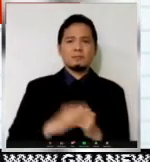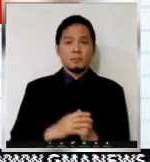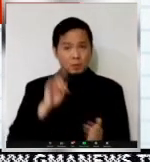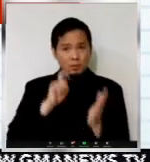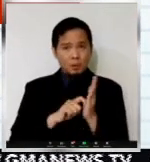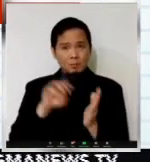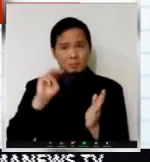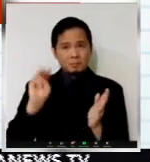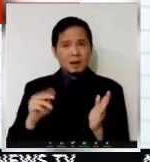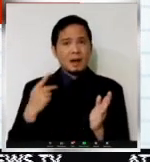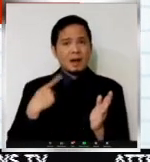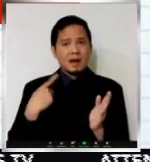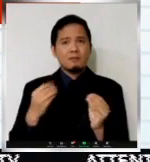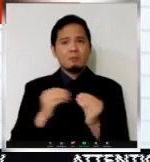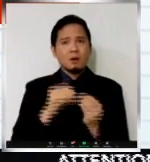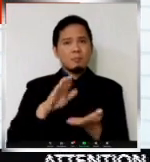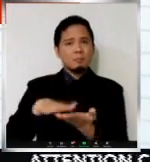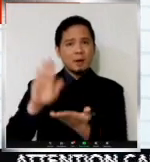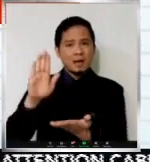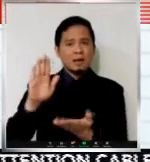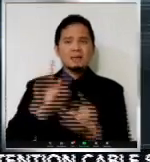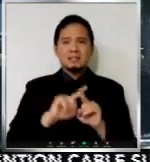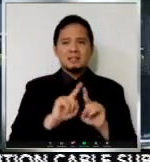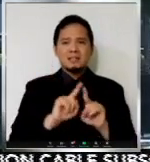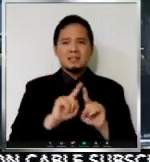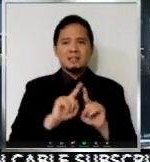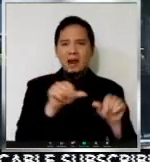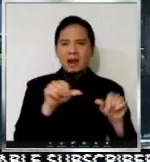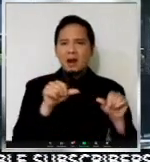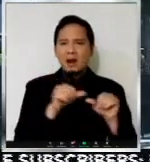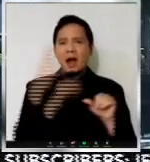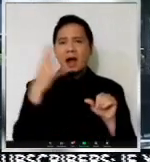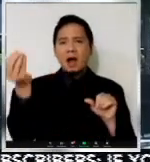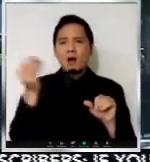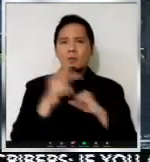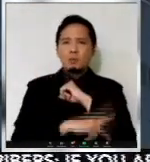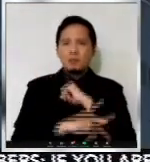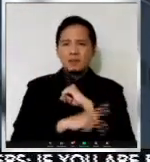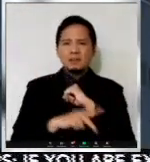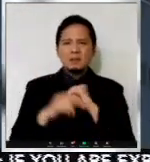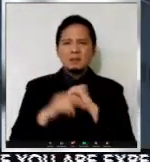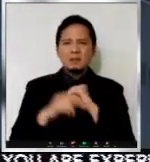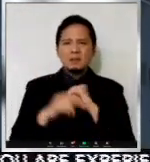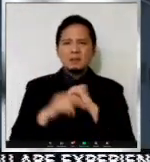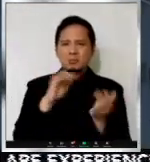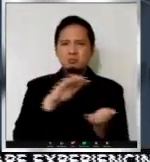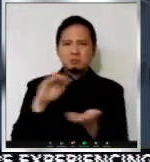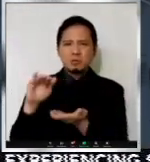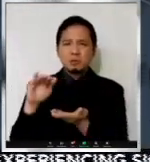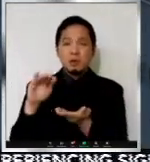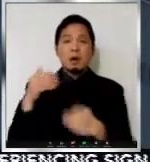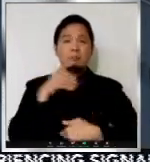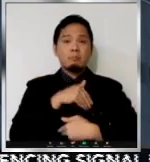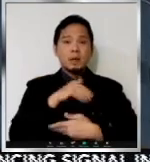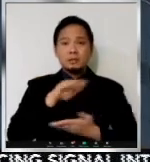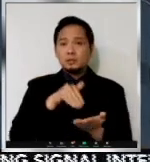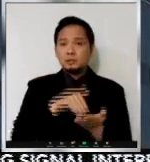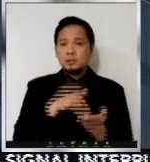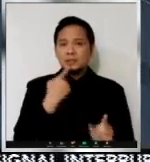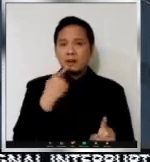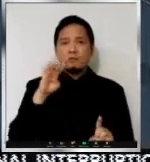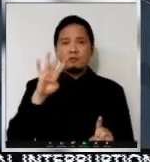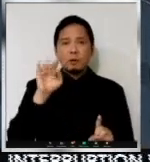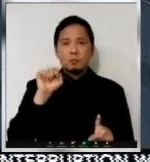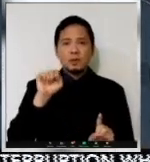tumaas naman ang inflation sa ibang lugar sa labas ng NCR. Sabi ng Bangko Sentral ng Pilipinas, pasok pa ang 4.7% na inflation rate sa